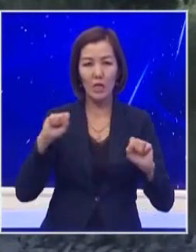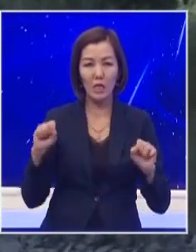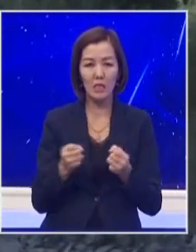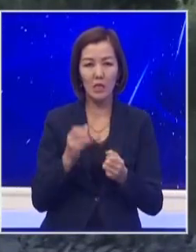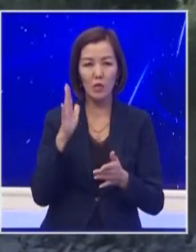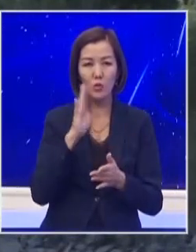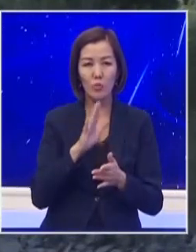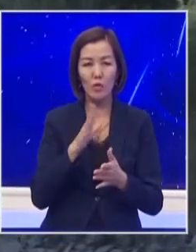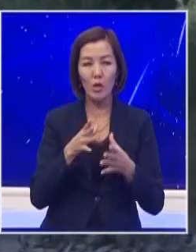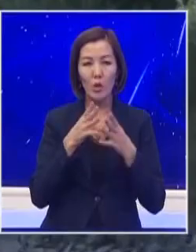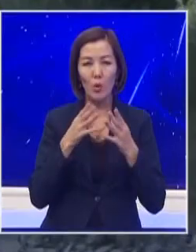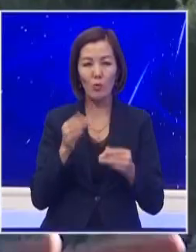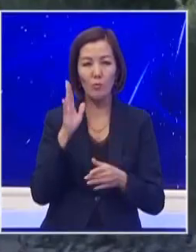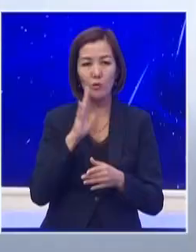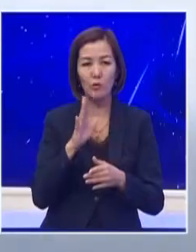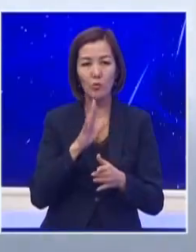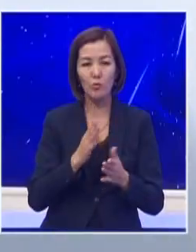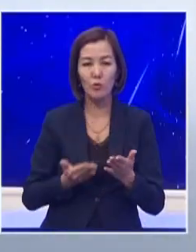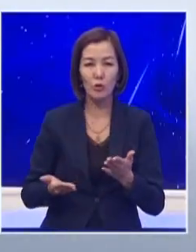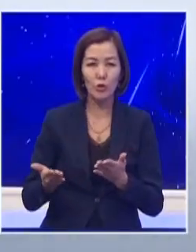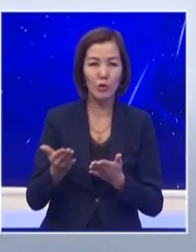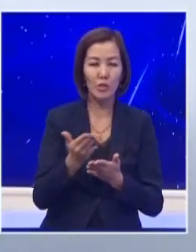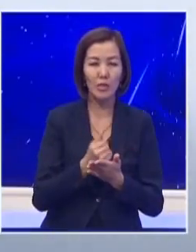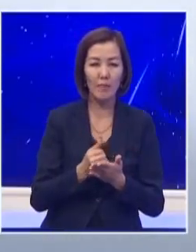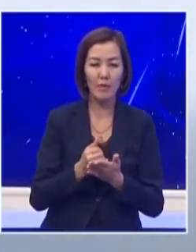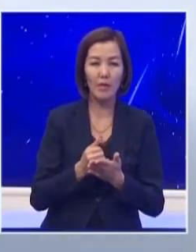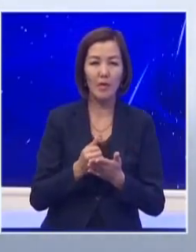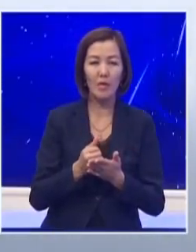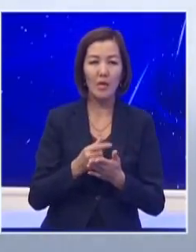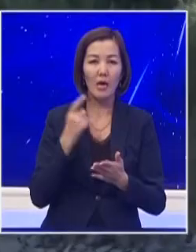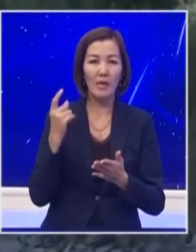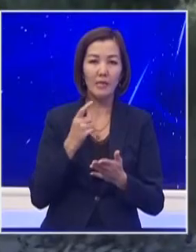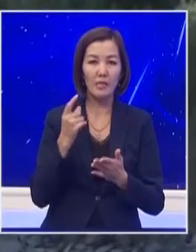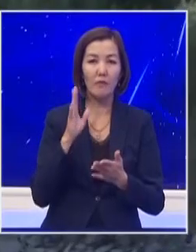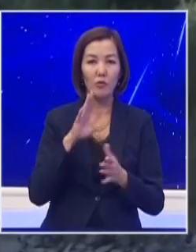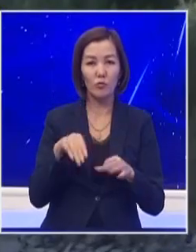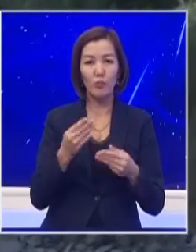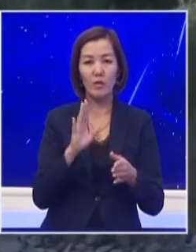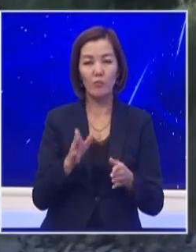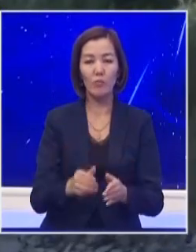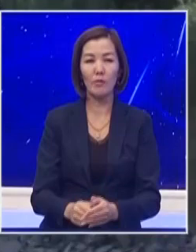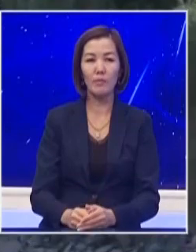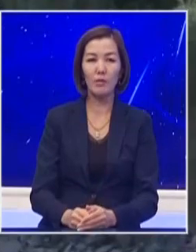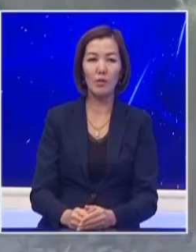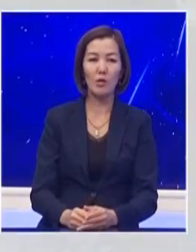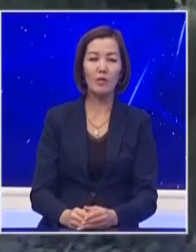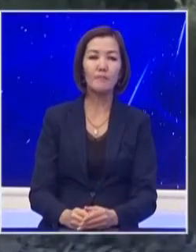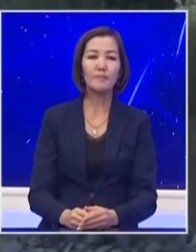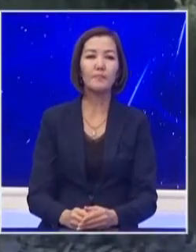бар, көктемде келетін суымыз бар, толығымен жинап егіншілікке жаңағы суды береміз. Осы жұмыс режимі